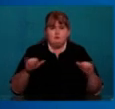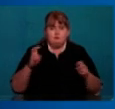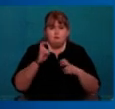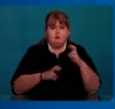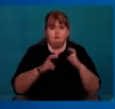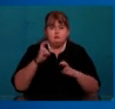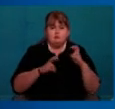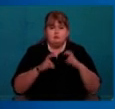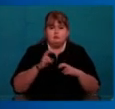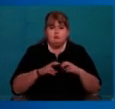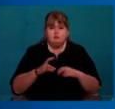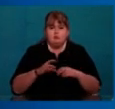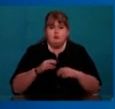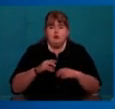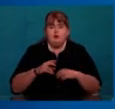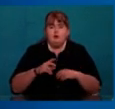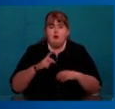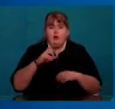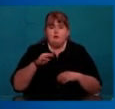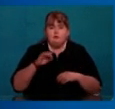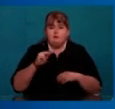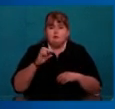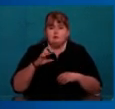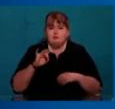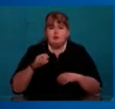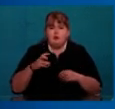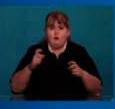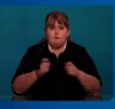промышленности. Этнические конфликты внутри страны